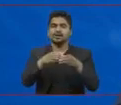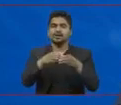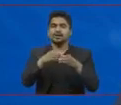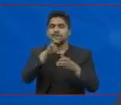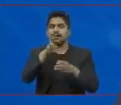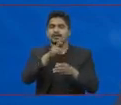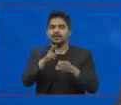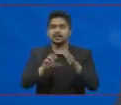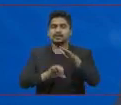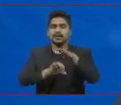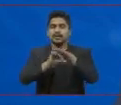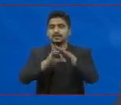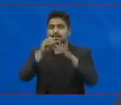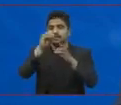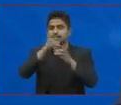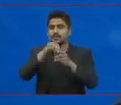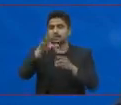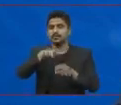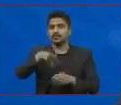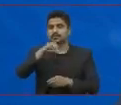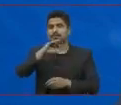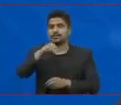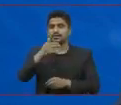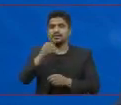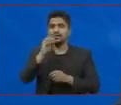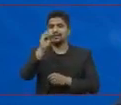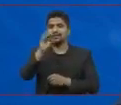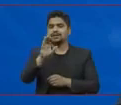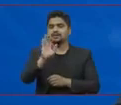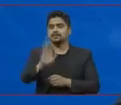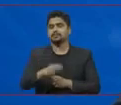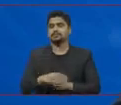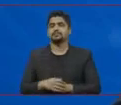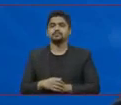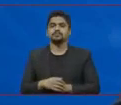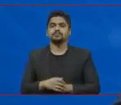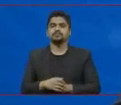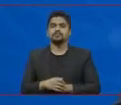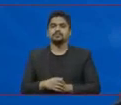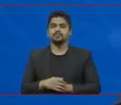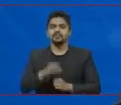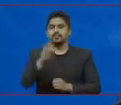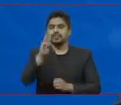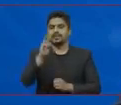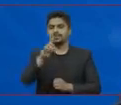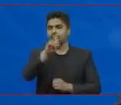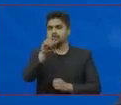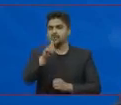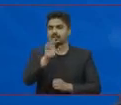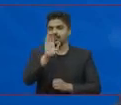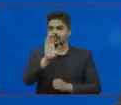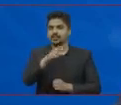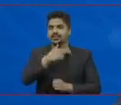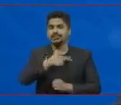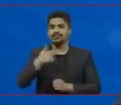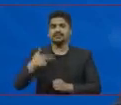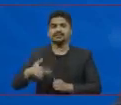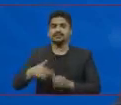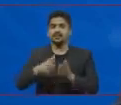र प्राथमिकतामा रहेका सबैलाई प्रदान गरिन्छ। तेस्रो प्रश्न छ, भेरोसेल